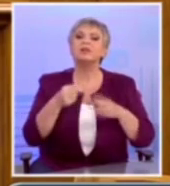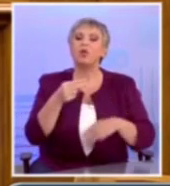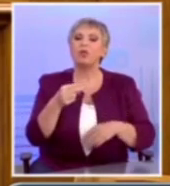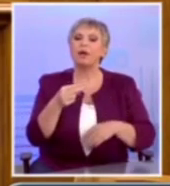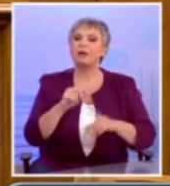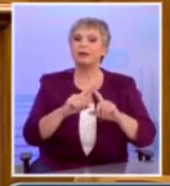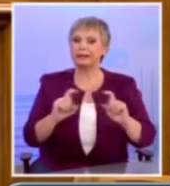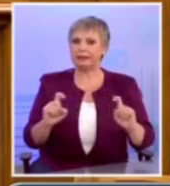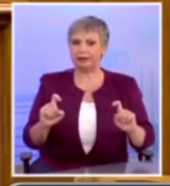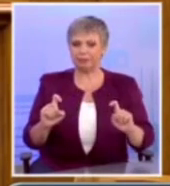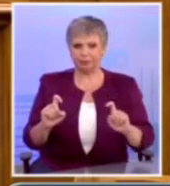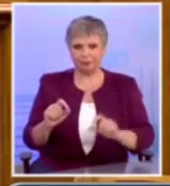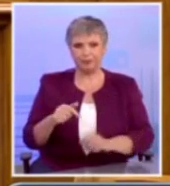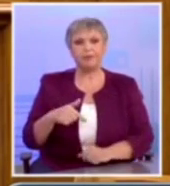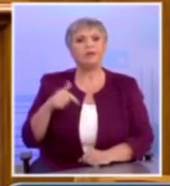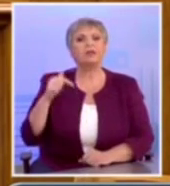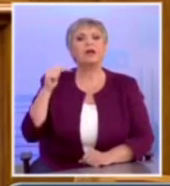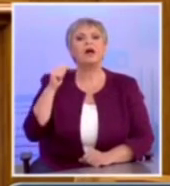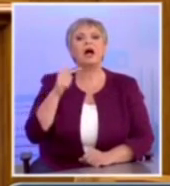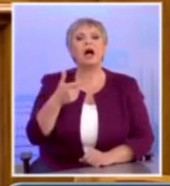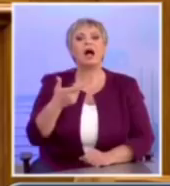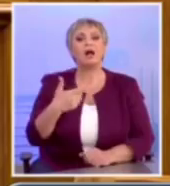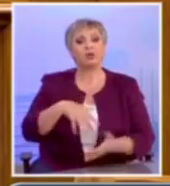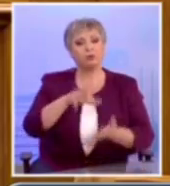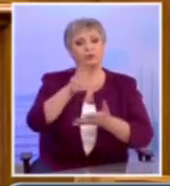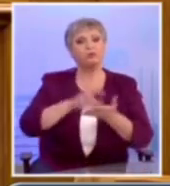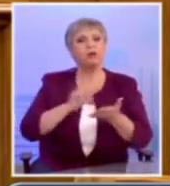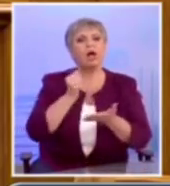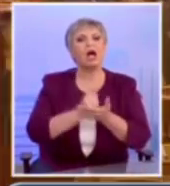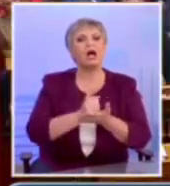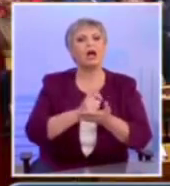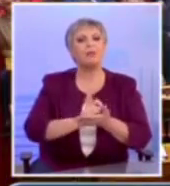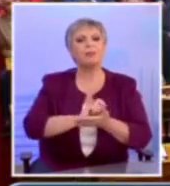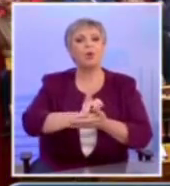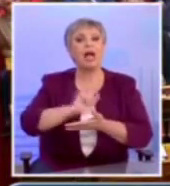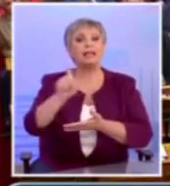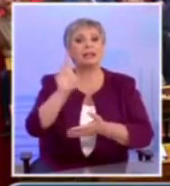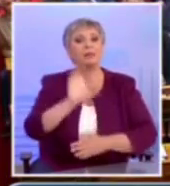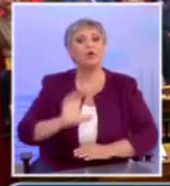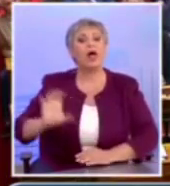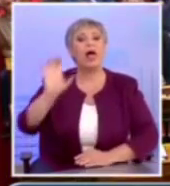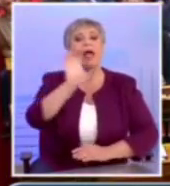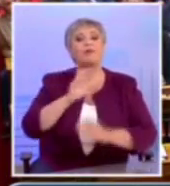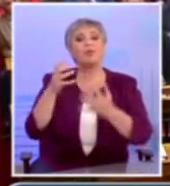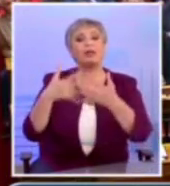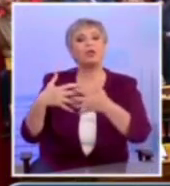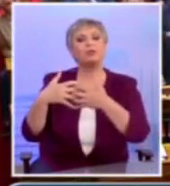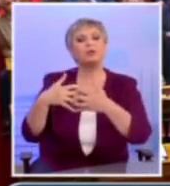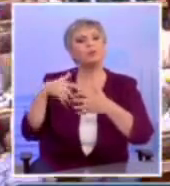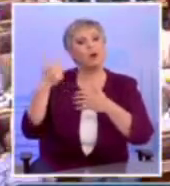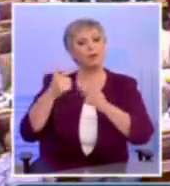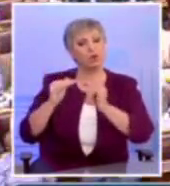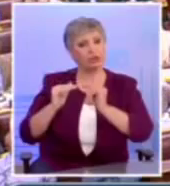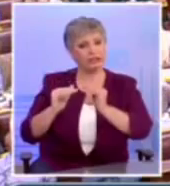είναι αν το γράμμα που έστειλα εγώ στο Ευρωπαϊκό Μηχανισμό